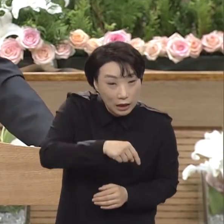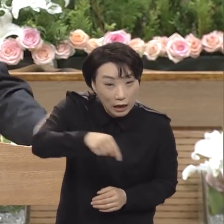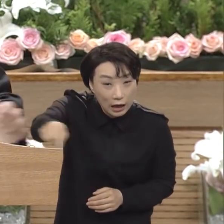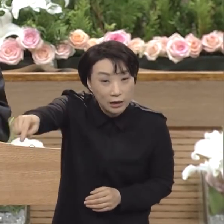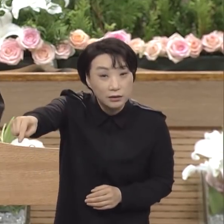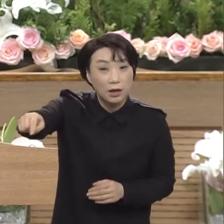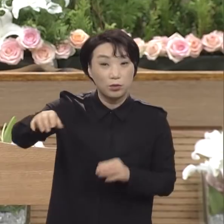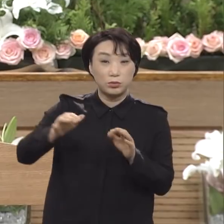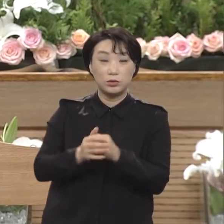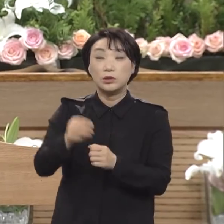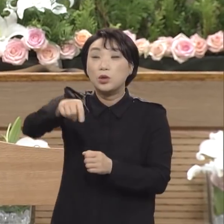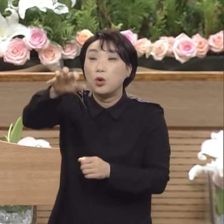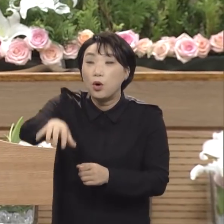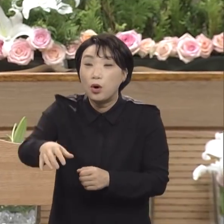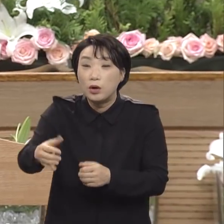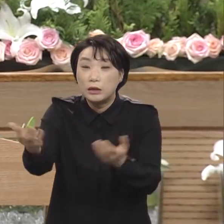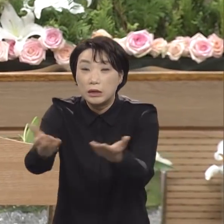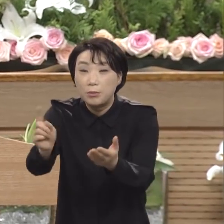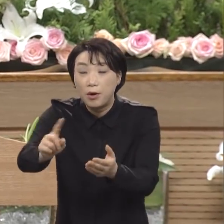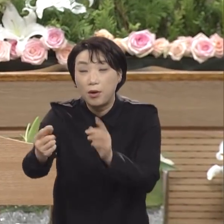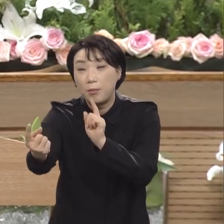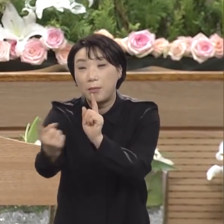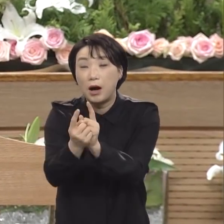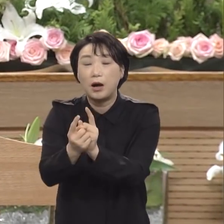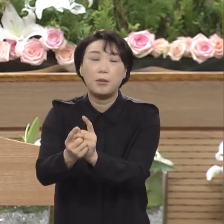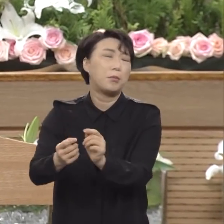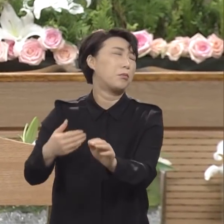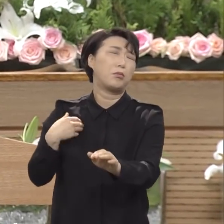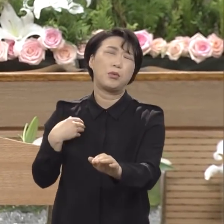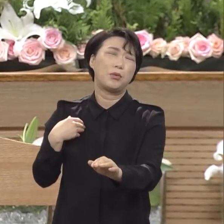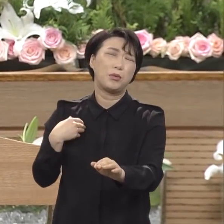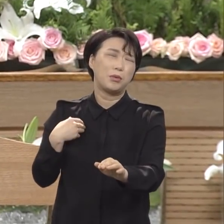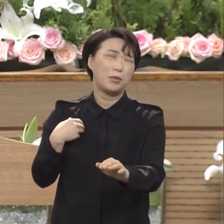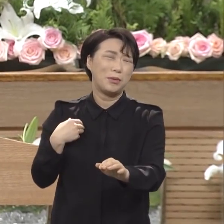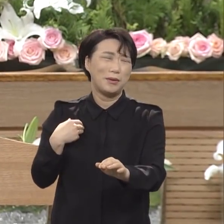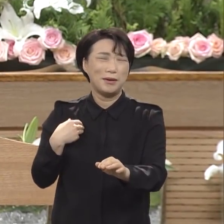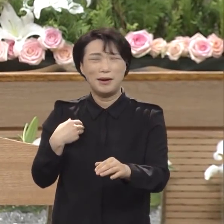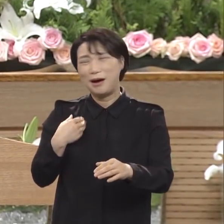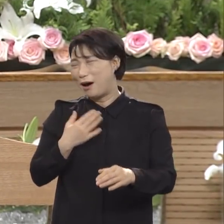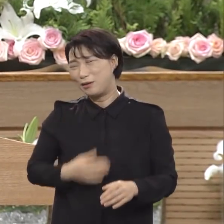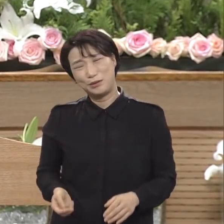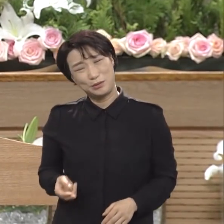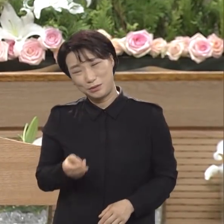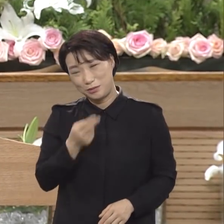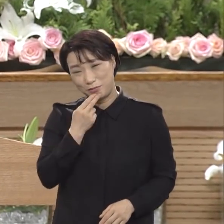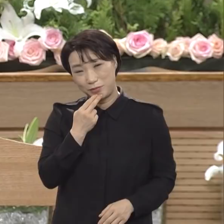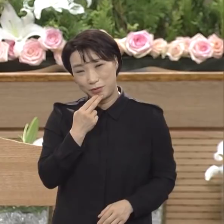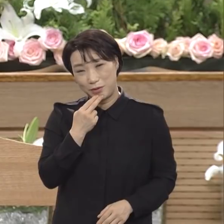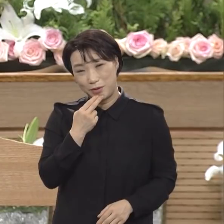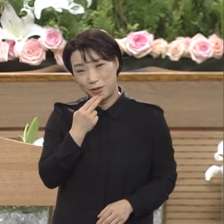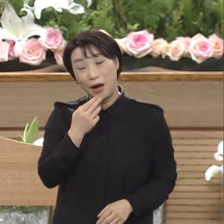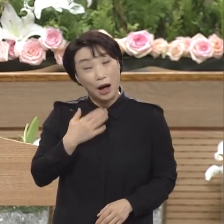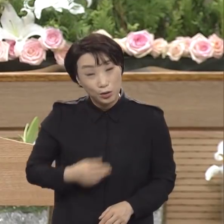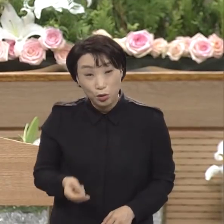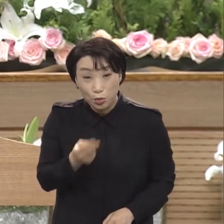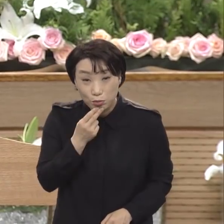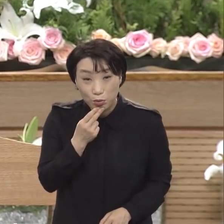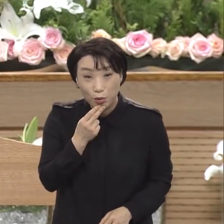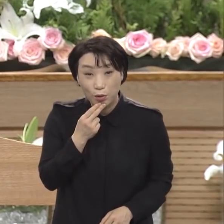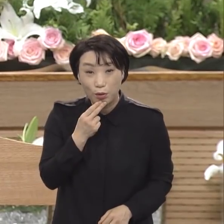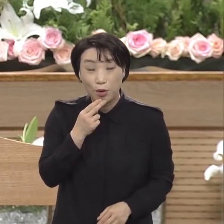가는데 거기서 무슨 일을 만날지 나는 알지 못한다. 알지